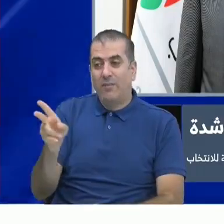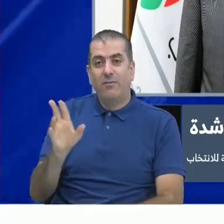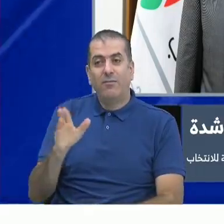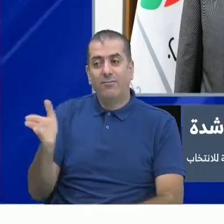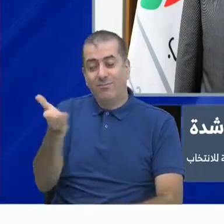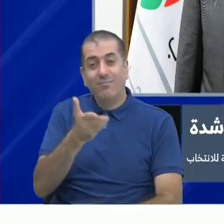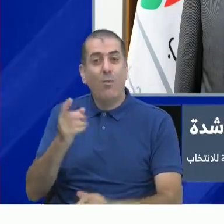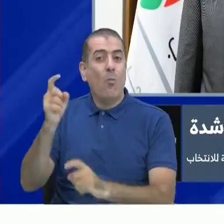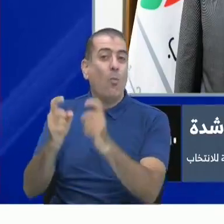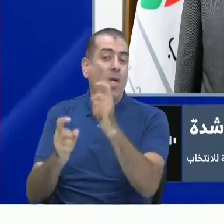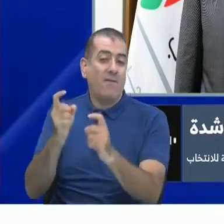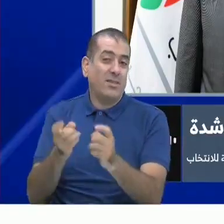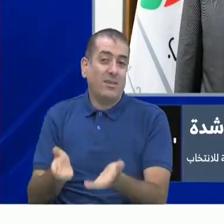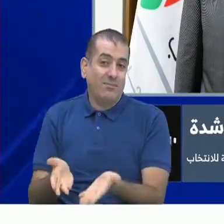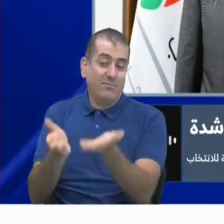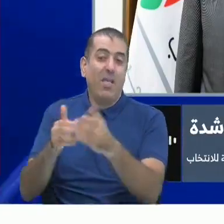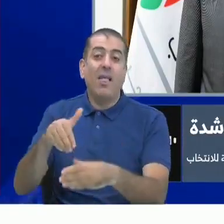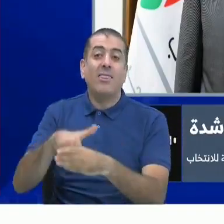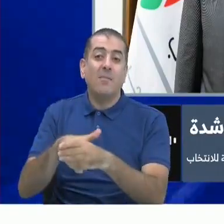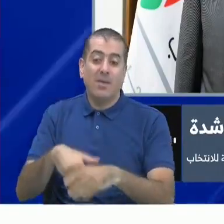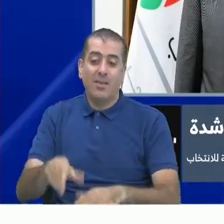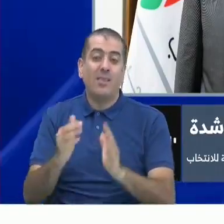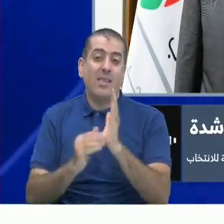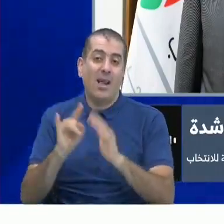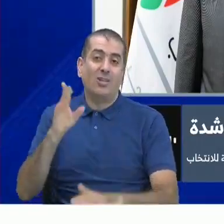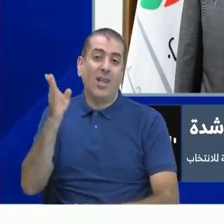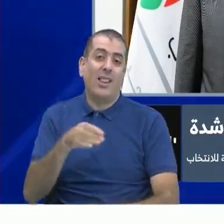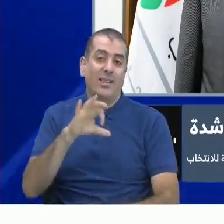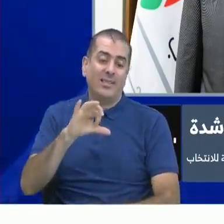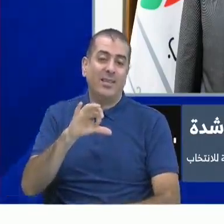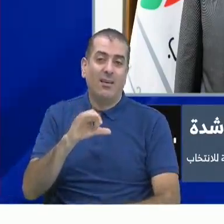لخوض غمار المنافسة على